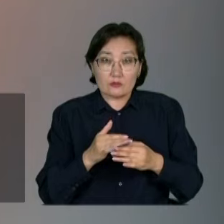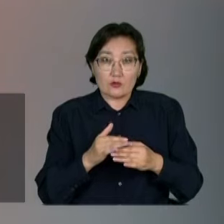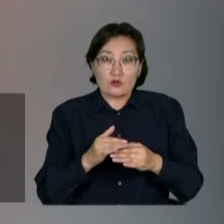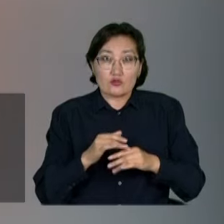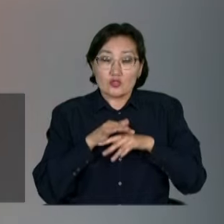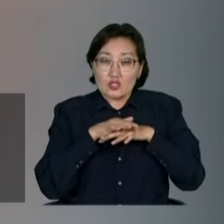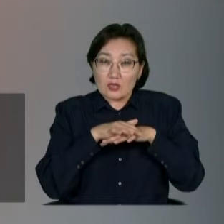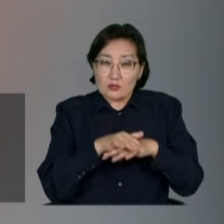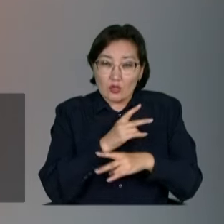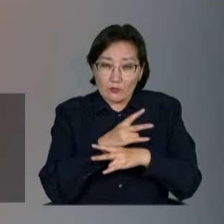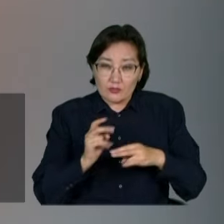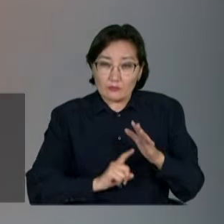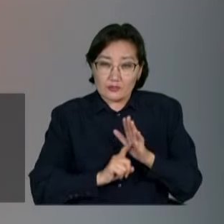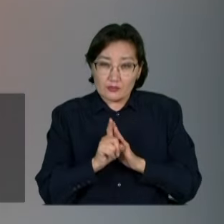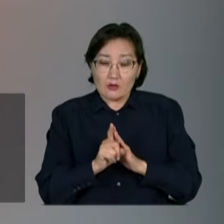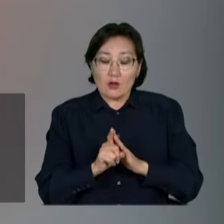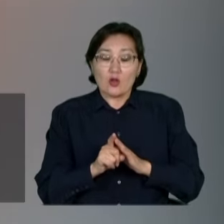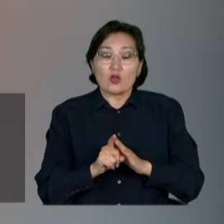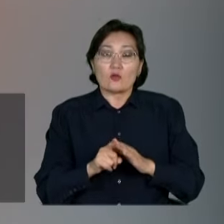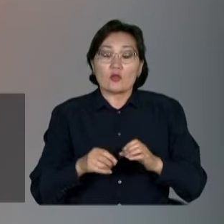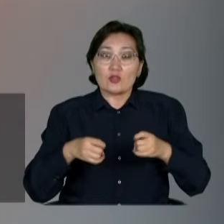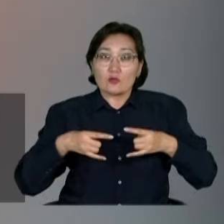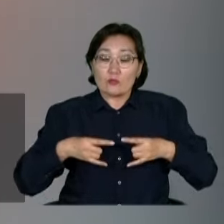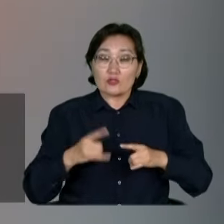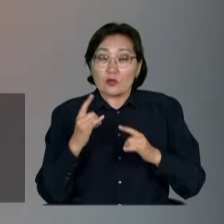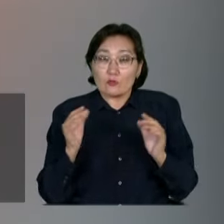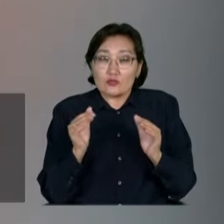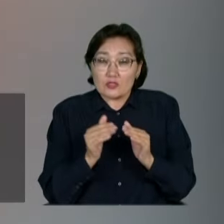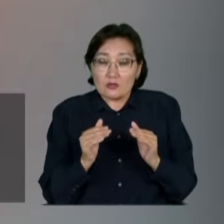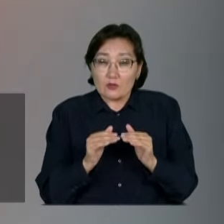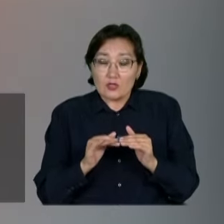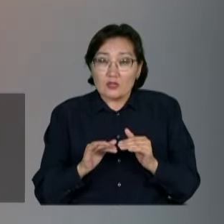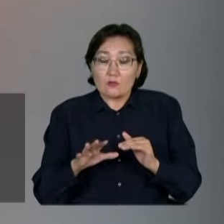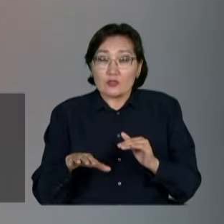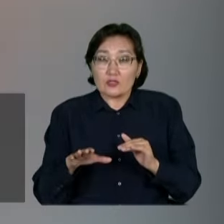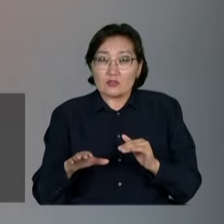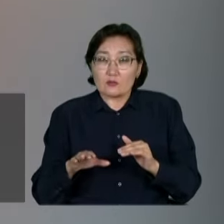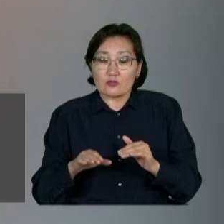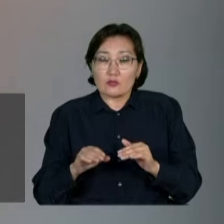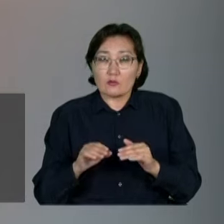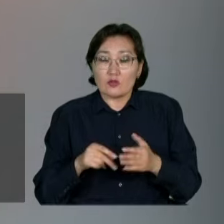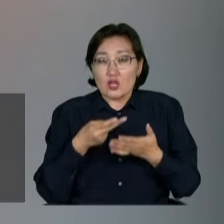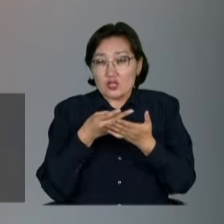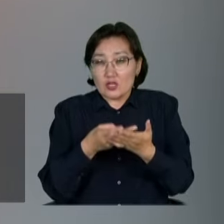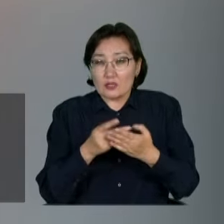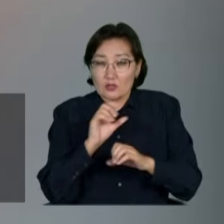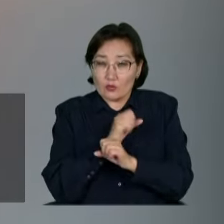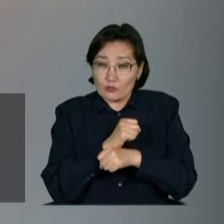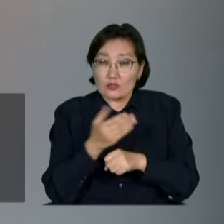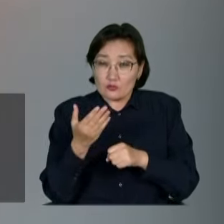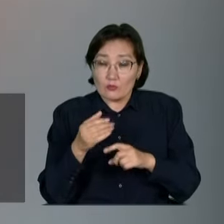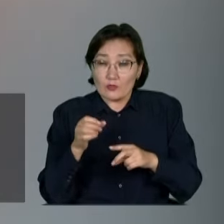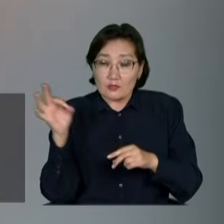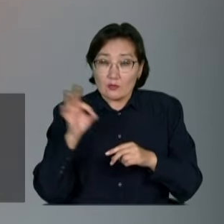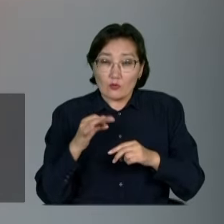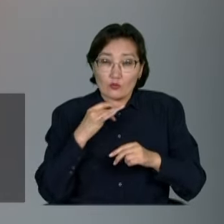секілді. Сосын жаңағы құлындар, сосын жаңағы асылмен жататын жерге жатып қалатын малдар болады, аунап жатады түйелер көбіне. Вот сондайларда